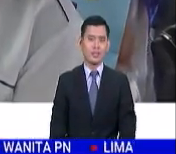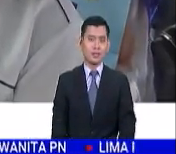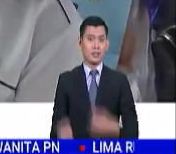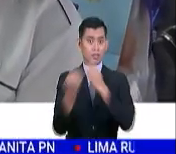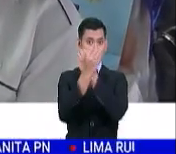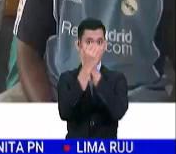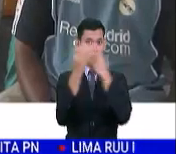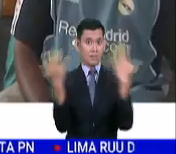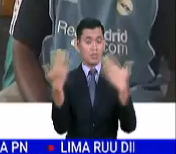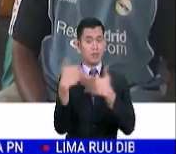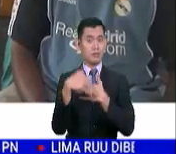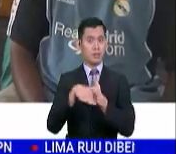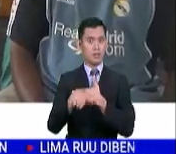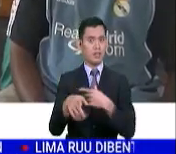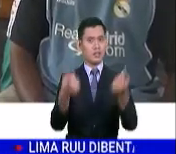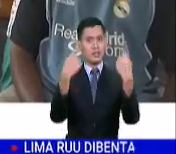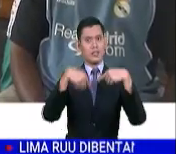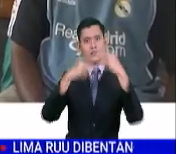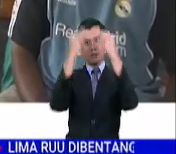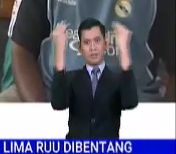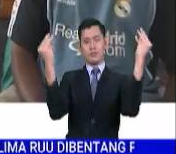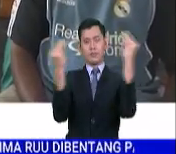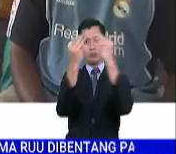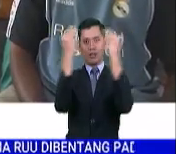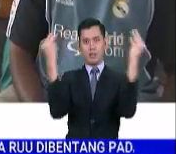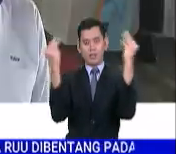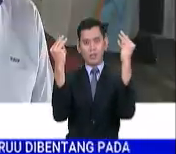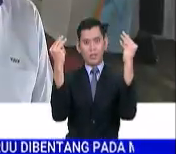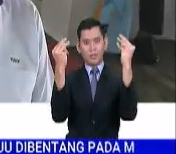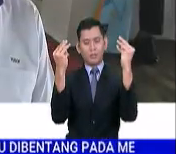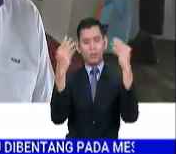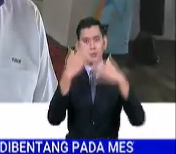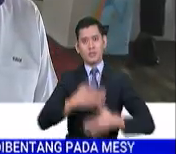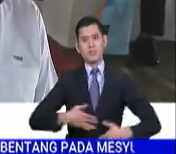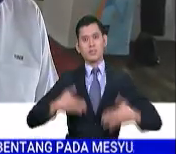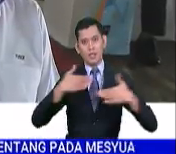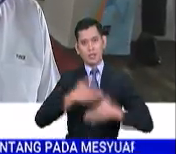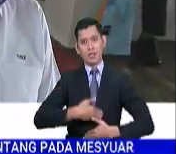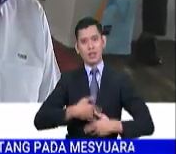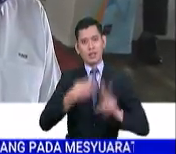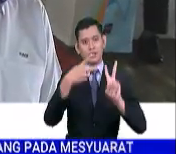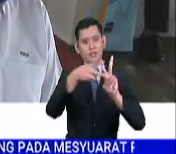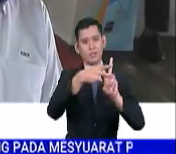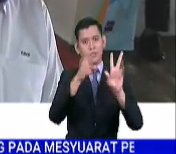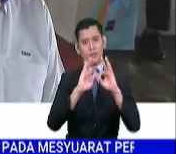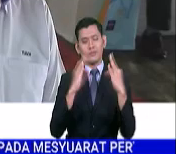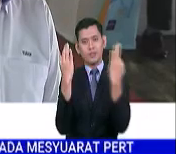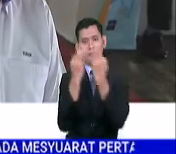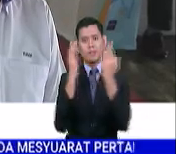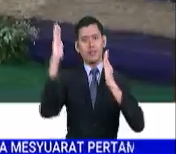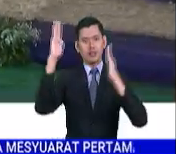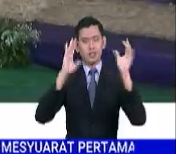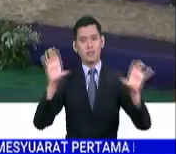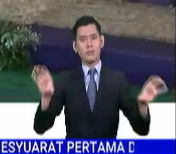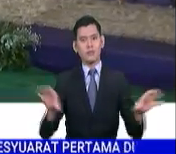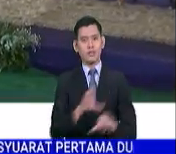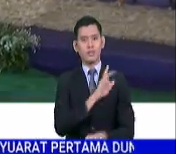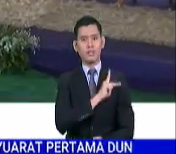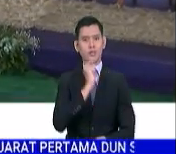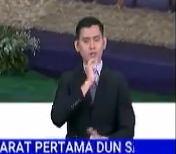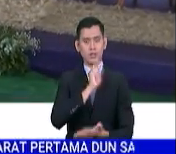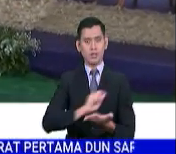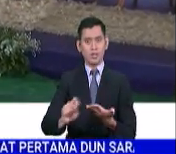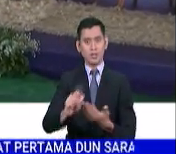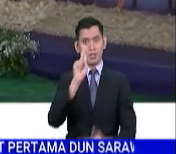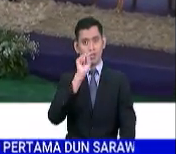Beliau berkata demikian selepas hadir pada majlis Jalinan Kasih #KeluargaMalaysia yang disempurnakan Ketua Setiausaha Negara Tan Sri